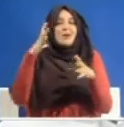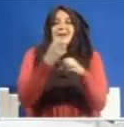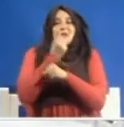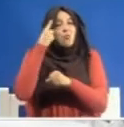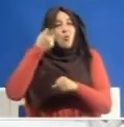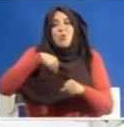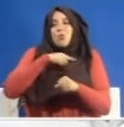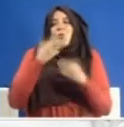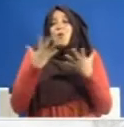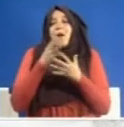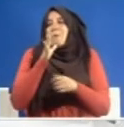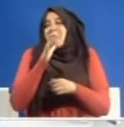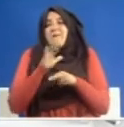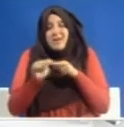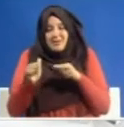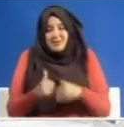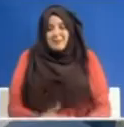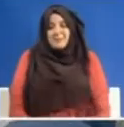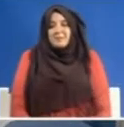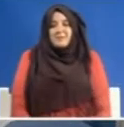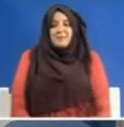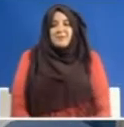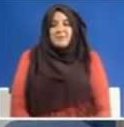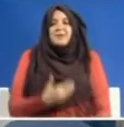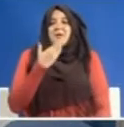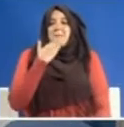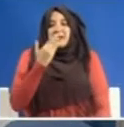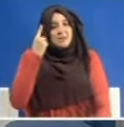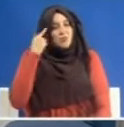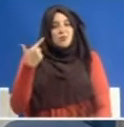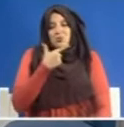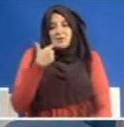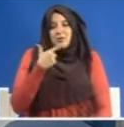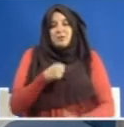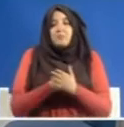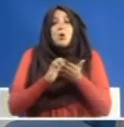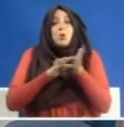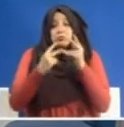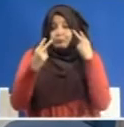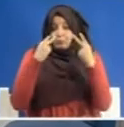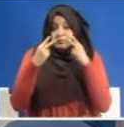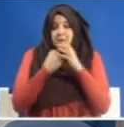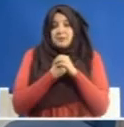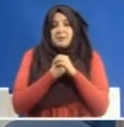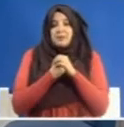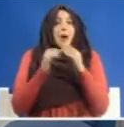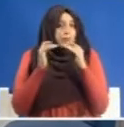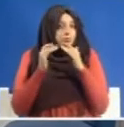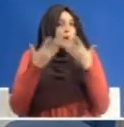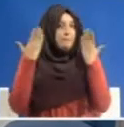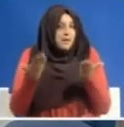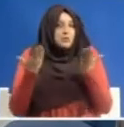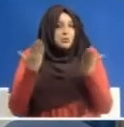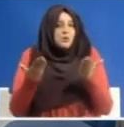لا نستطيع. بارك الله فيك، حسن الله إليك شيخ سعيد، الله أن ينفعنا بما سمعنا. مشاهدينا الأعزاء تواصلوا معكم في